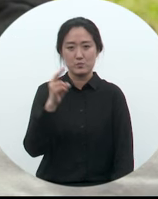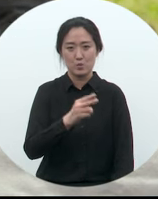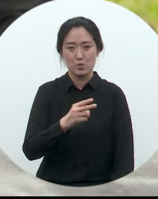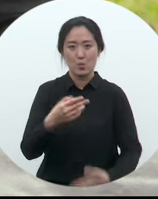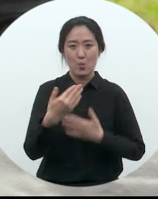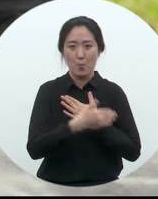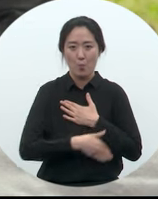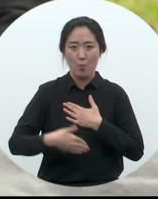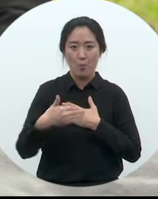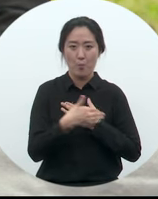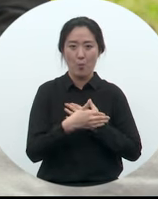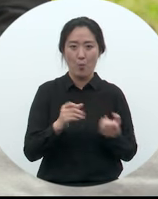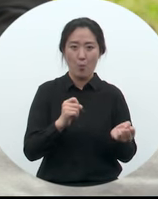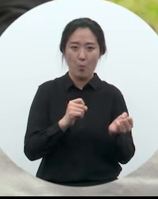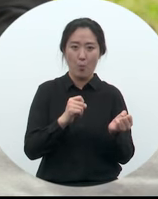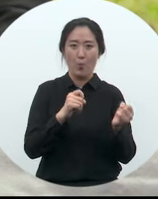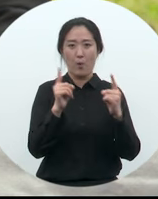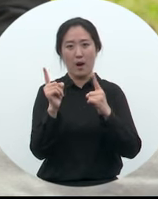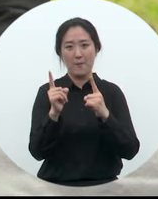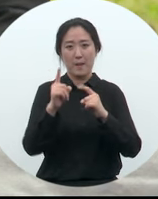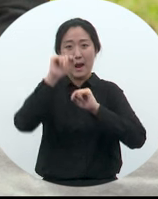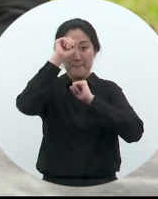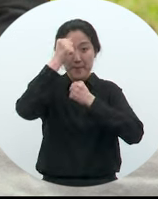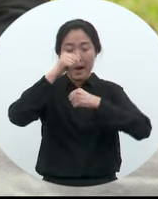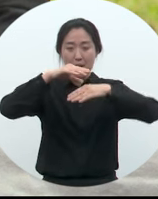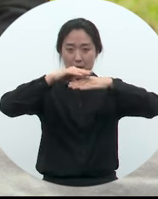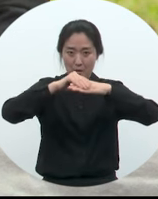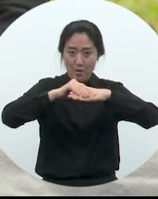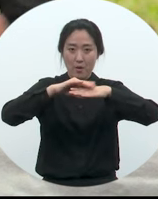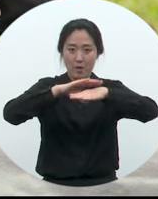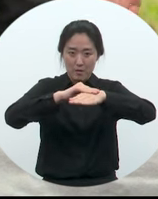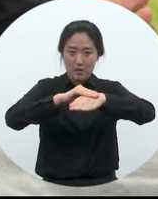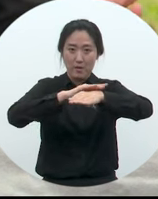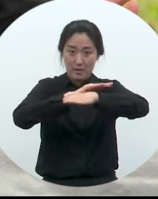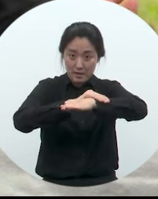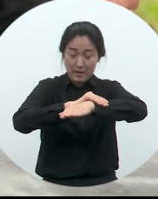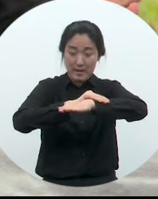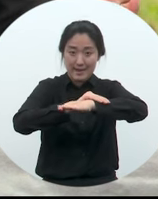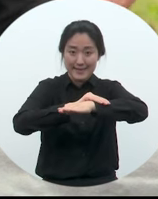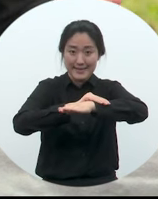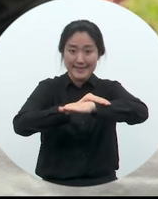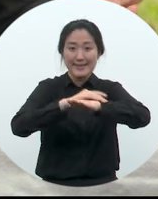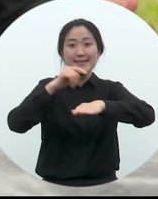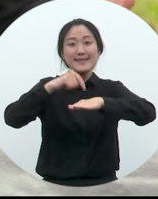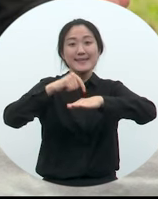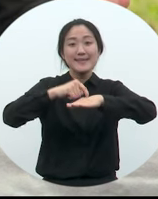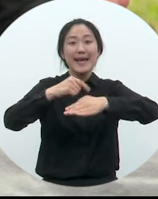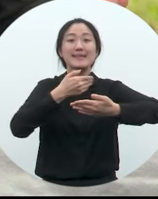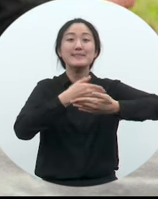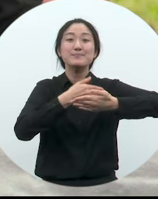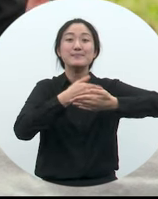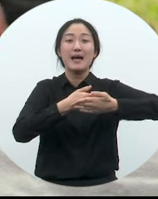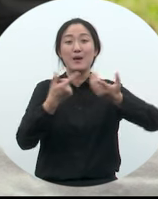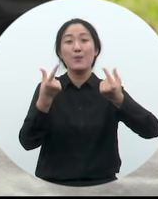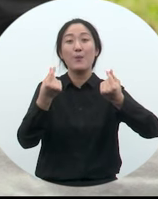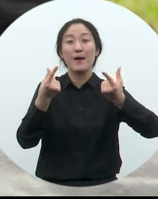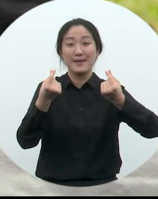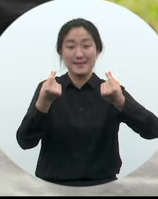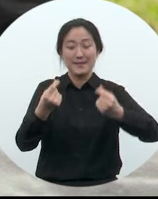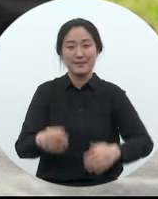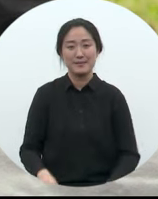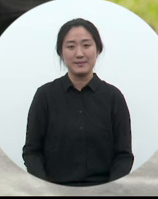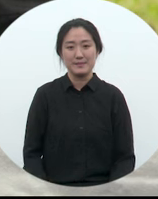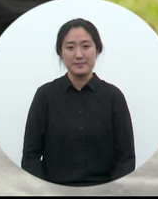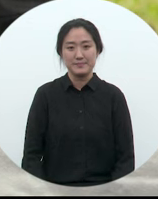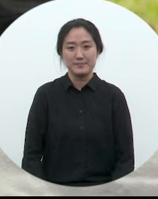또 만성 피로를 풀어주는 발 마사지 방법도 괜찮은데요. 발은 제2의 심장이다라고 얘기를